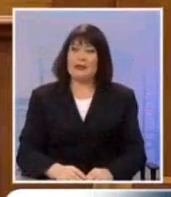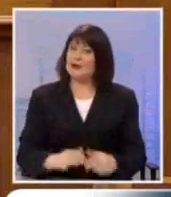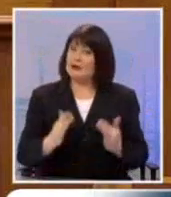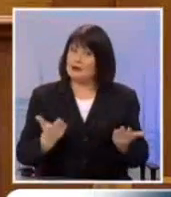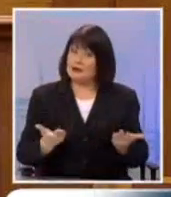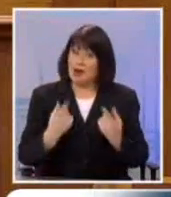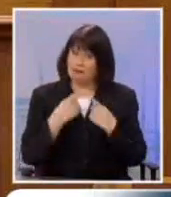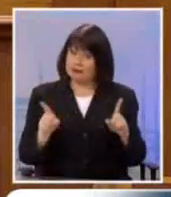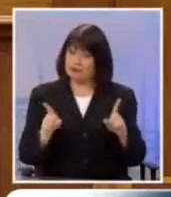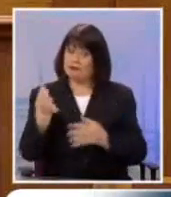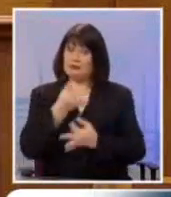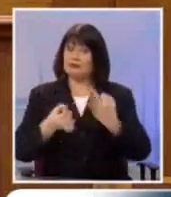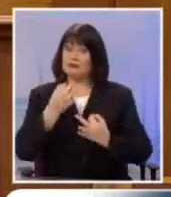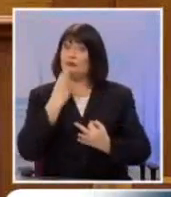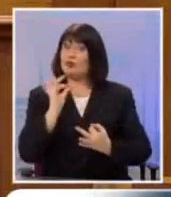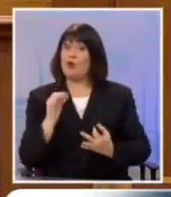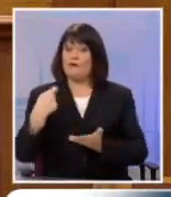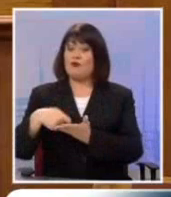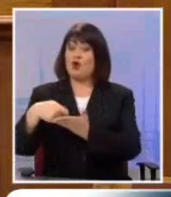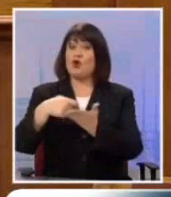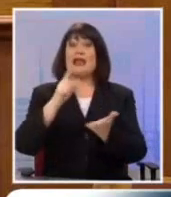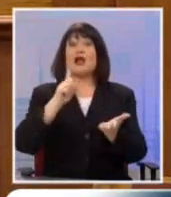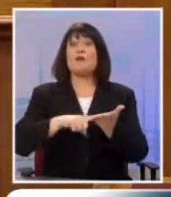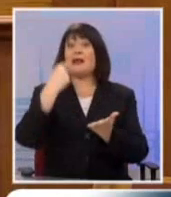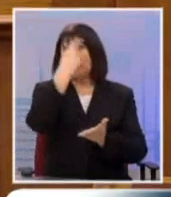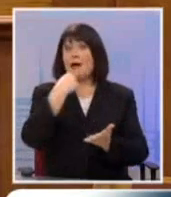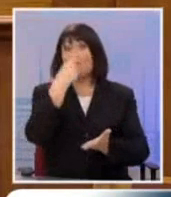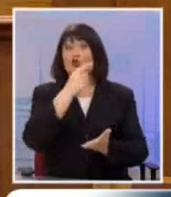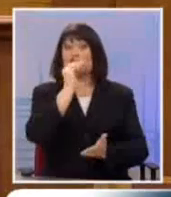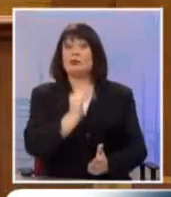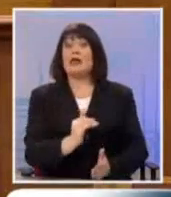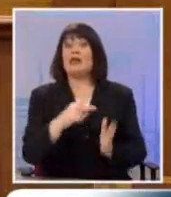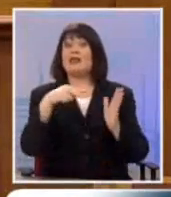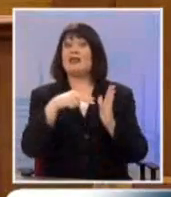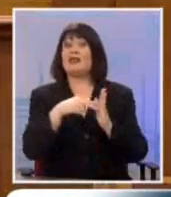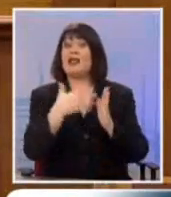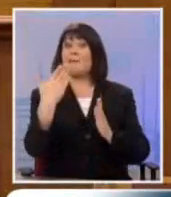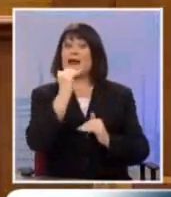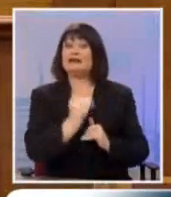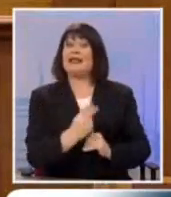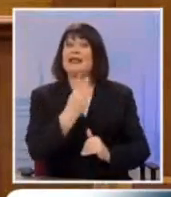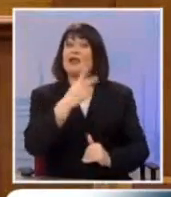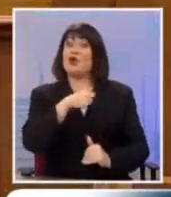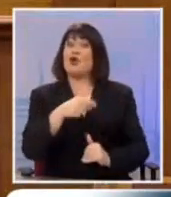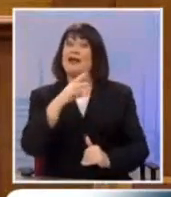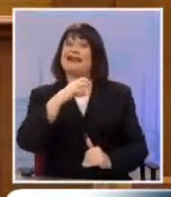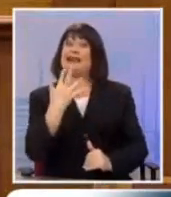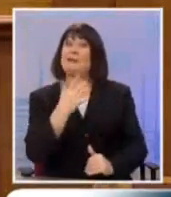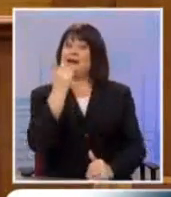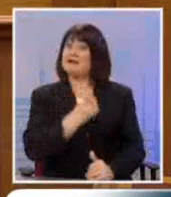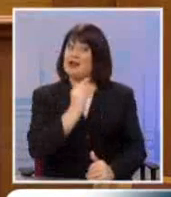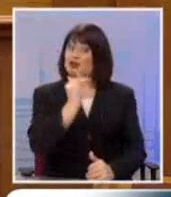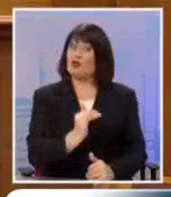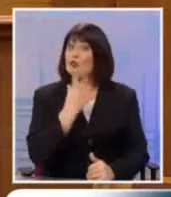εξής παράδοξο. Γιατί η φορολογία των νομικών προσώπων θα μειωθεί το 2015 κατά 2,35%